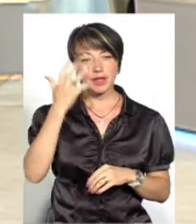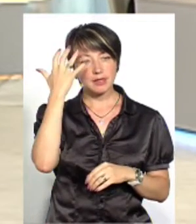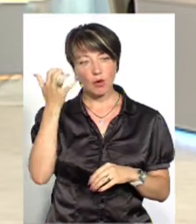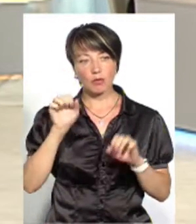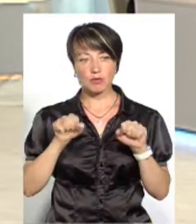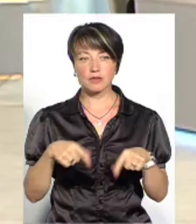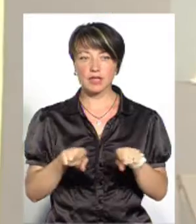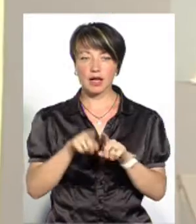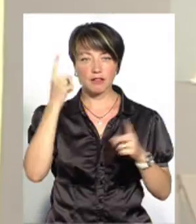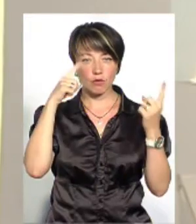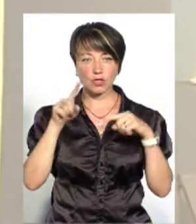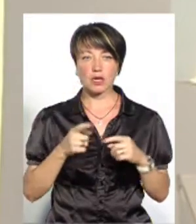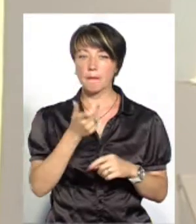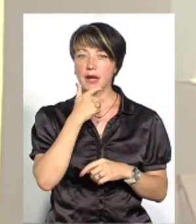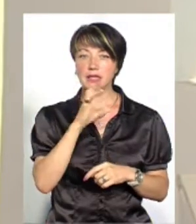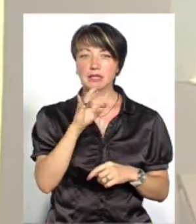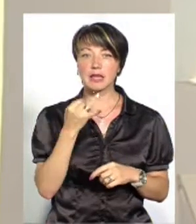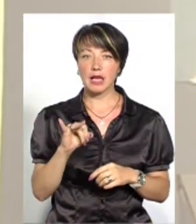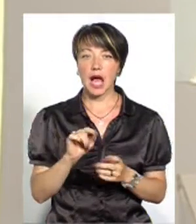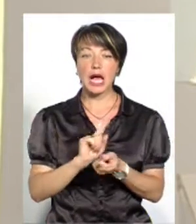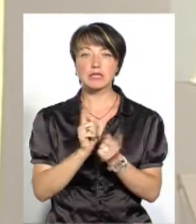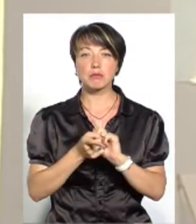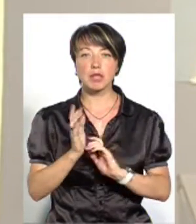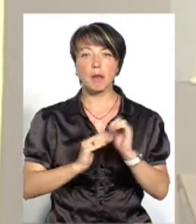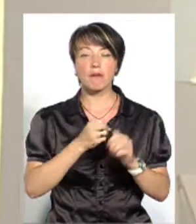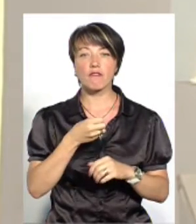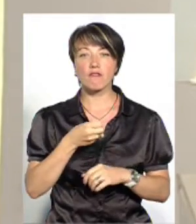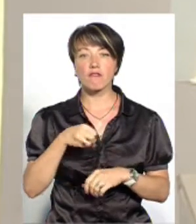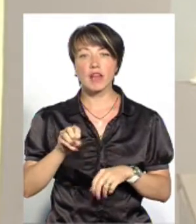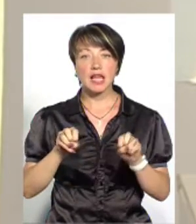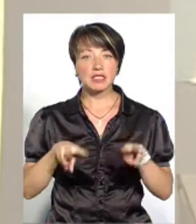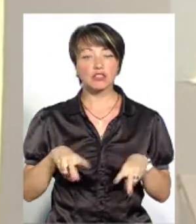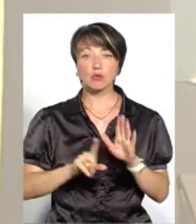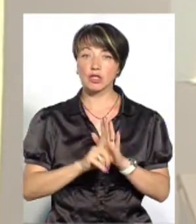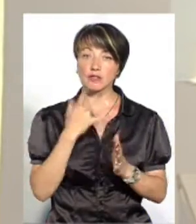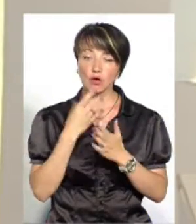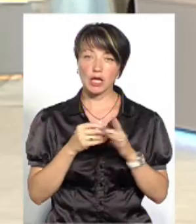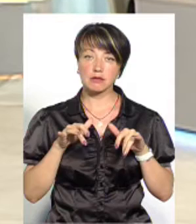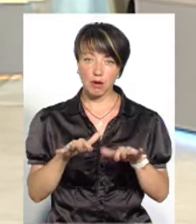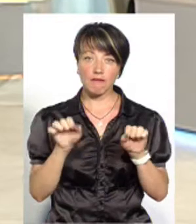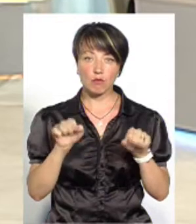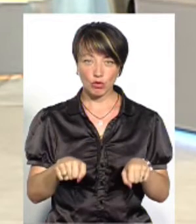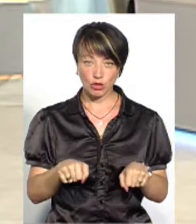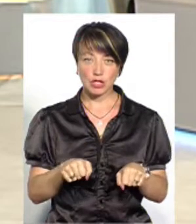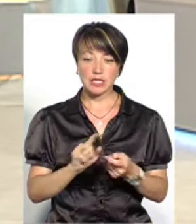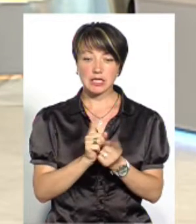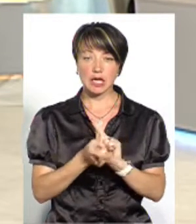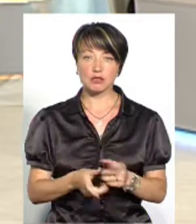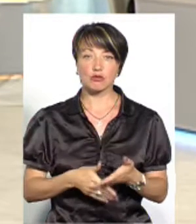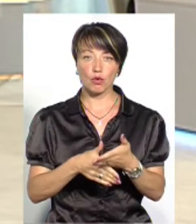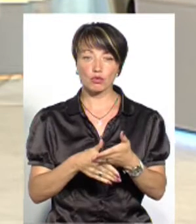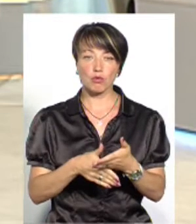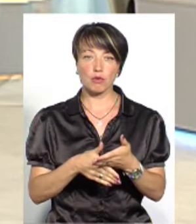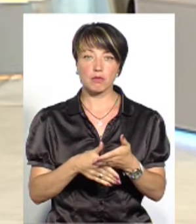захоплення, можливо, такі так творчі. Пане Сергію, а зміна професії чи започаткування своєї власної справи може стати